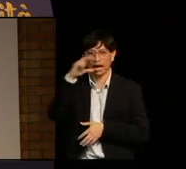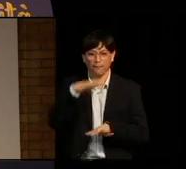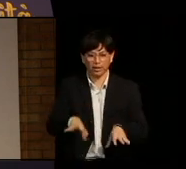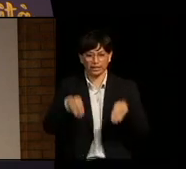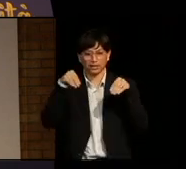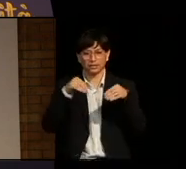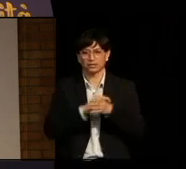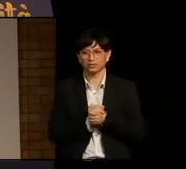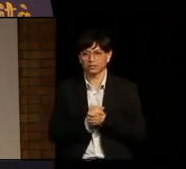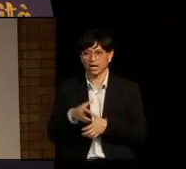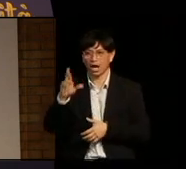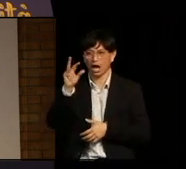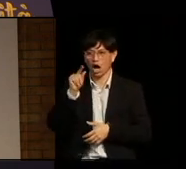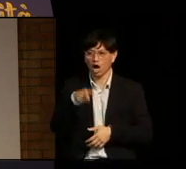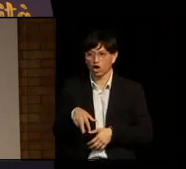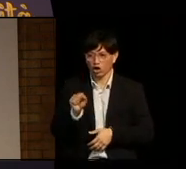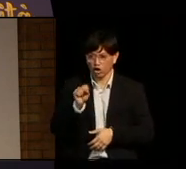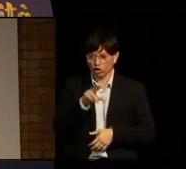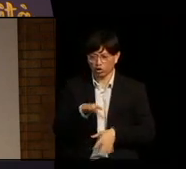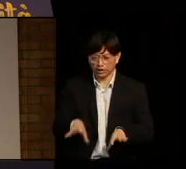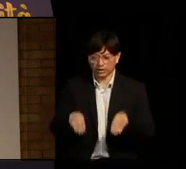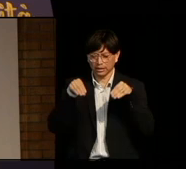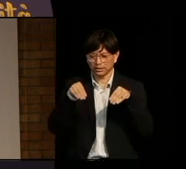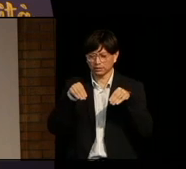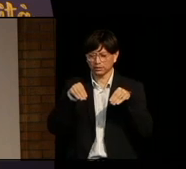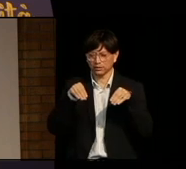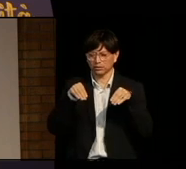incondizionata quando Rogers parla di accettazione